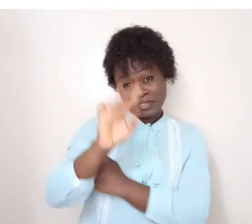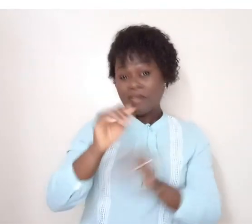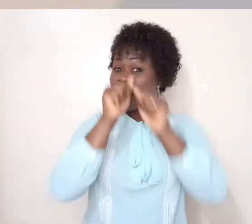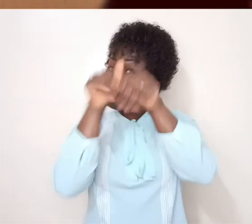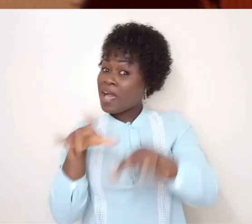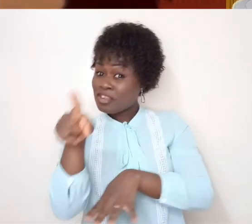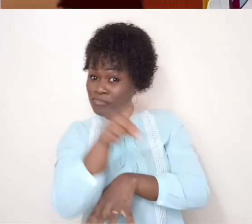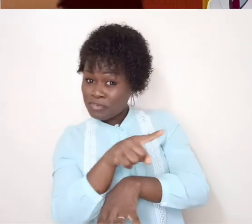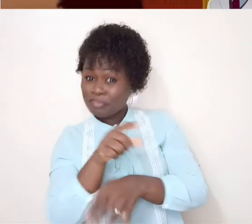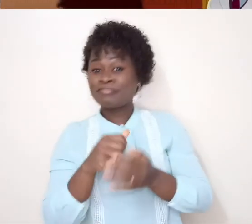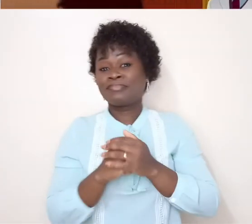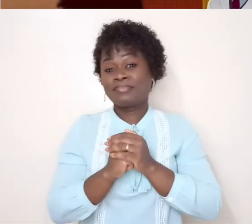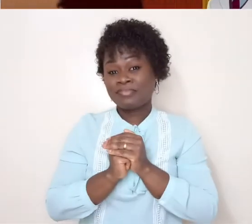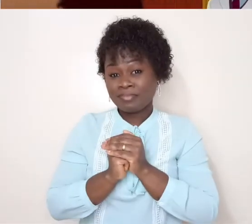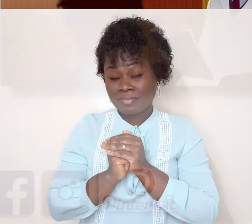vous bénisse.